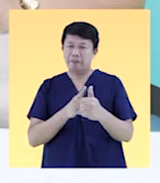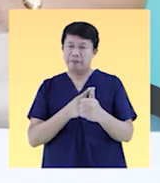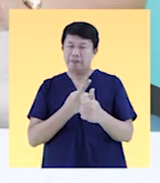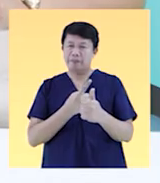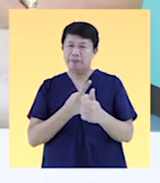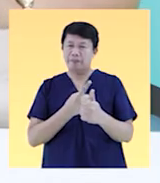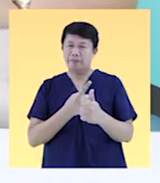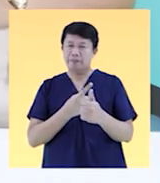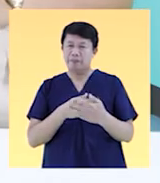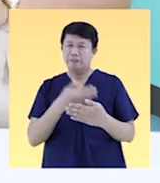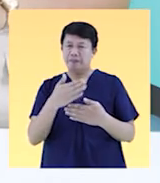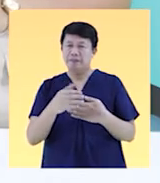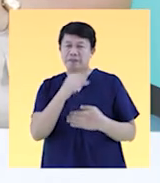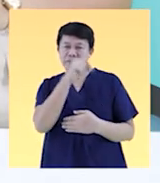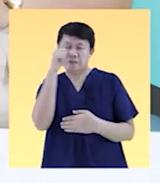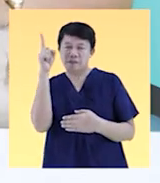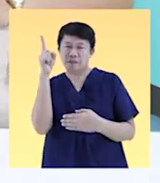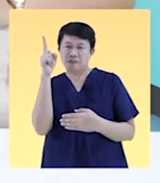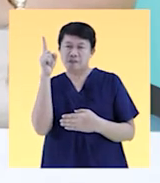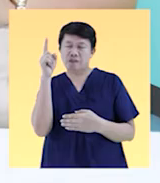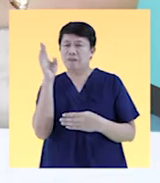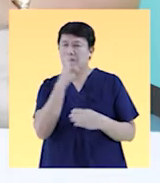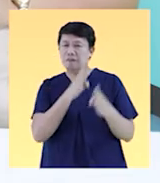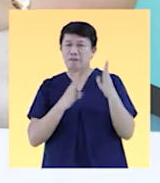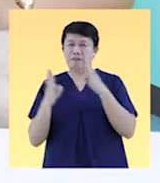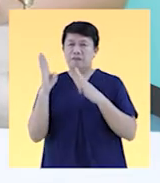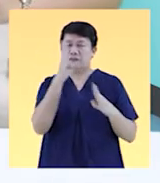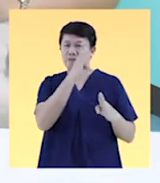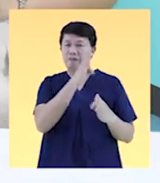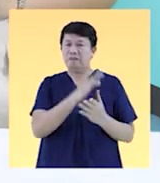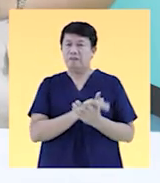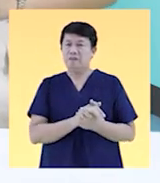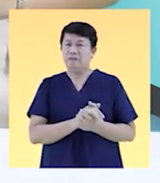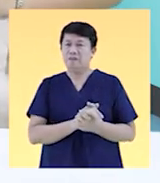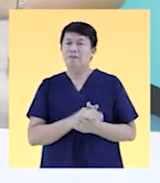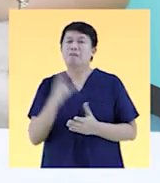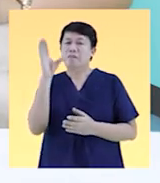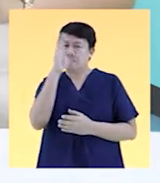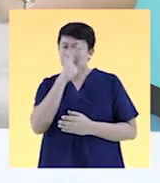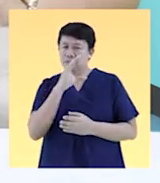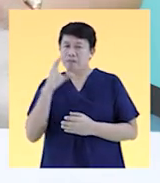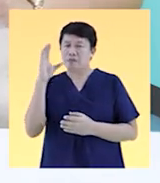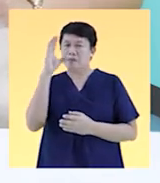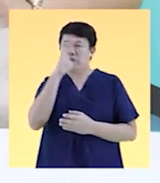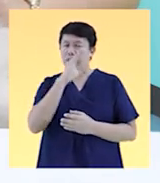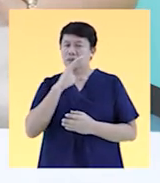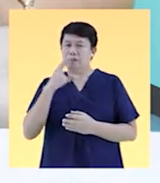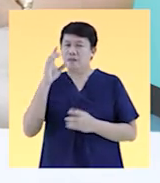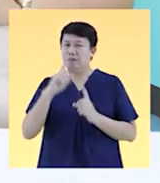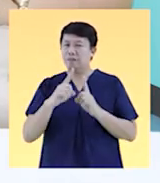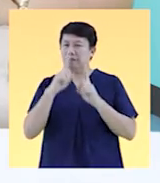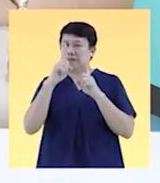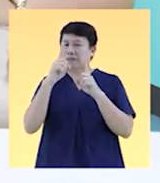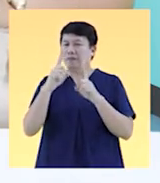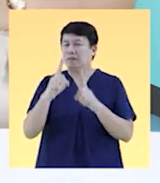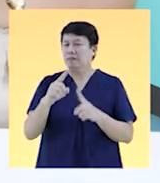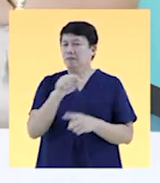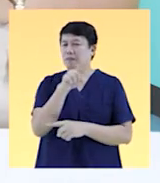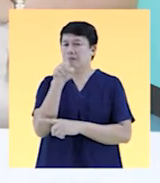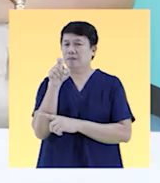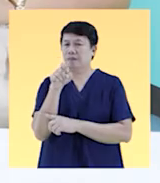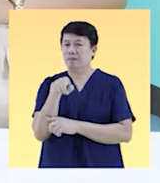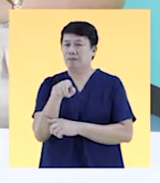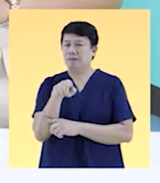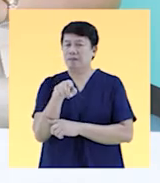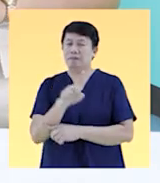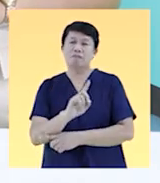Unang step, understand the problem. Hanapin natin ang mga sagot sa mga